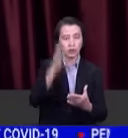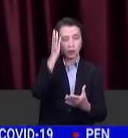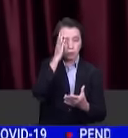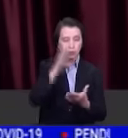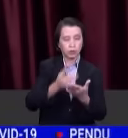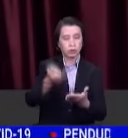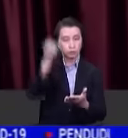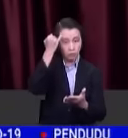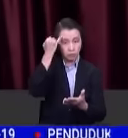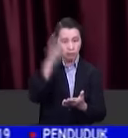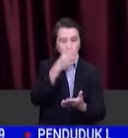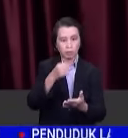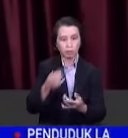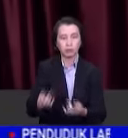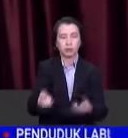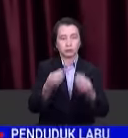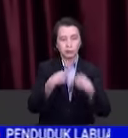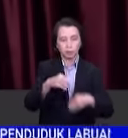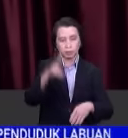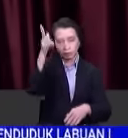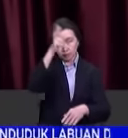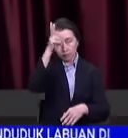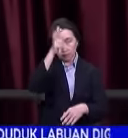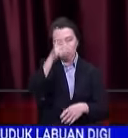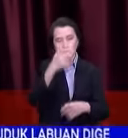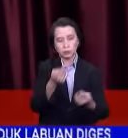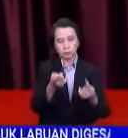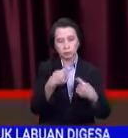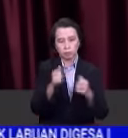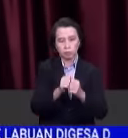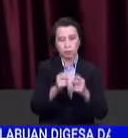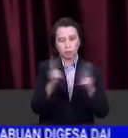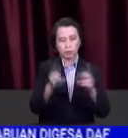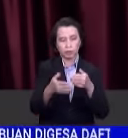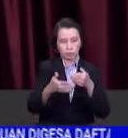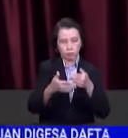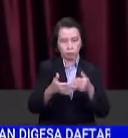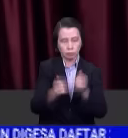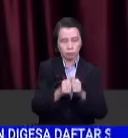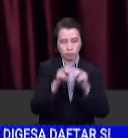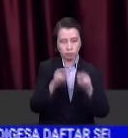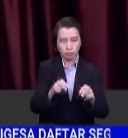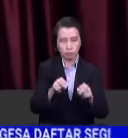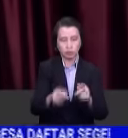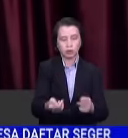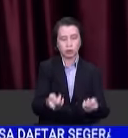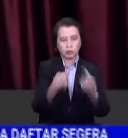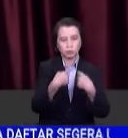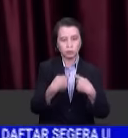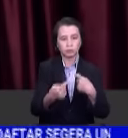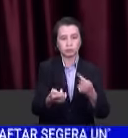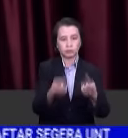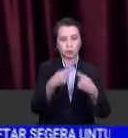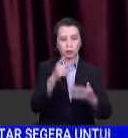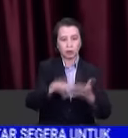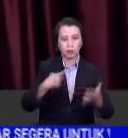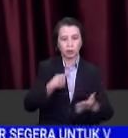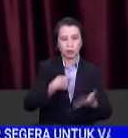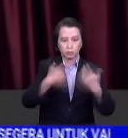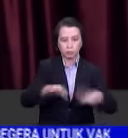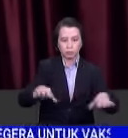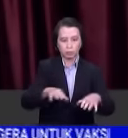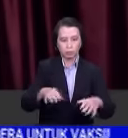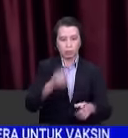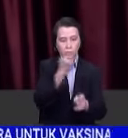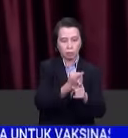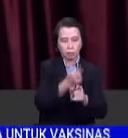give the government feedback, because they're very close to their audiences. Feedback as to what we have done right and